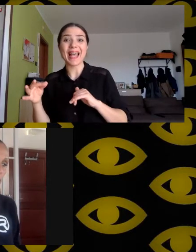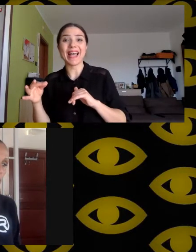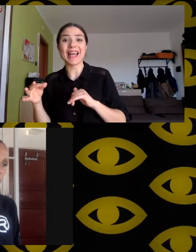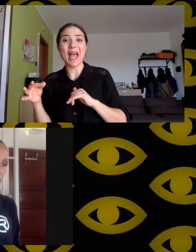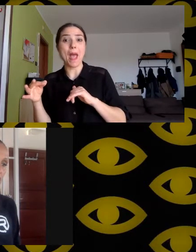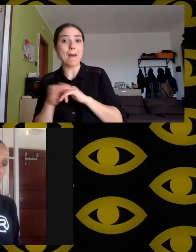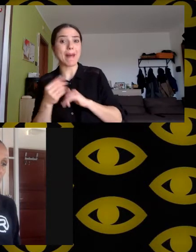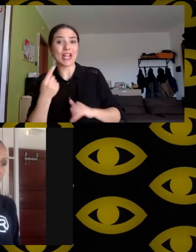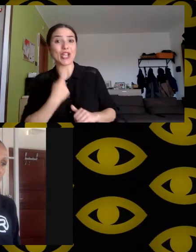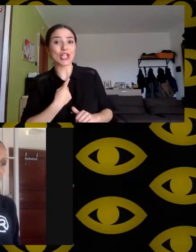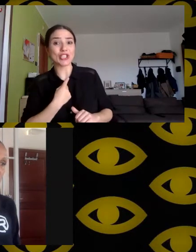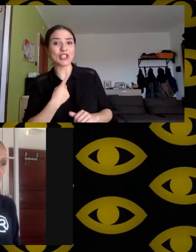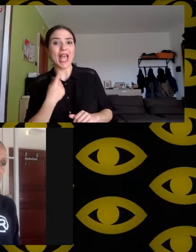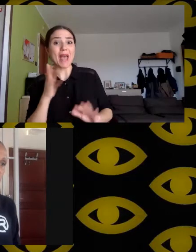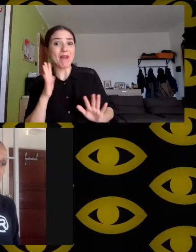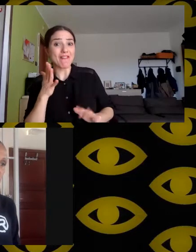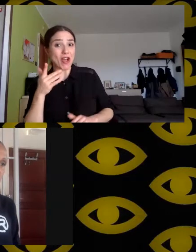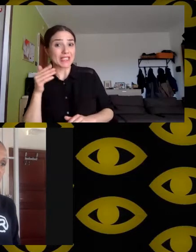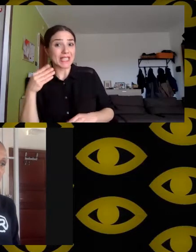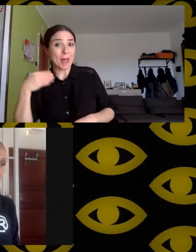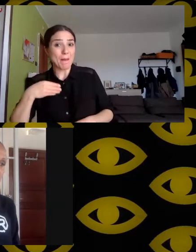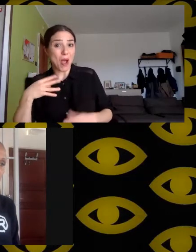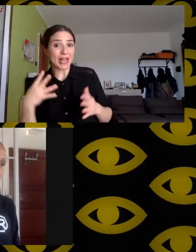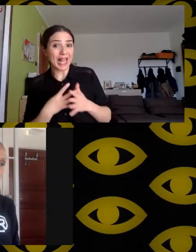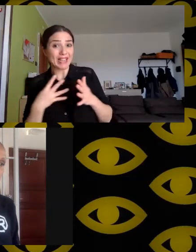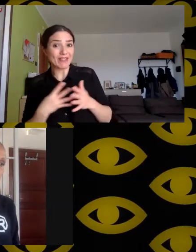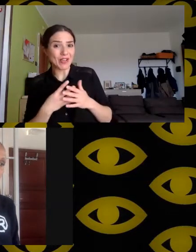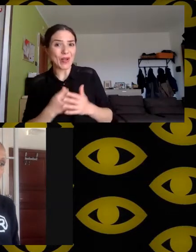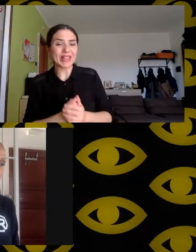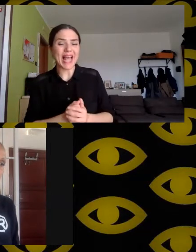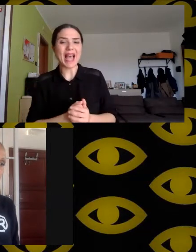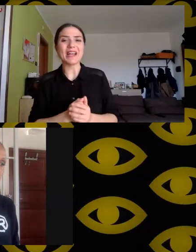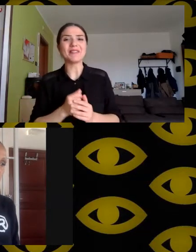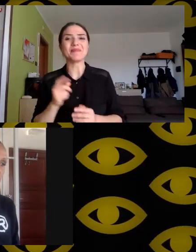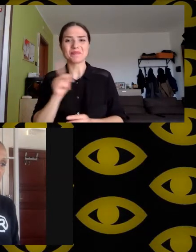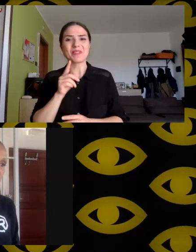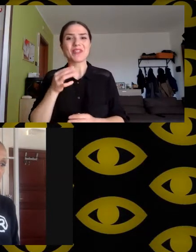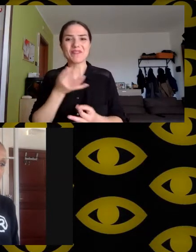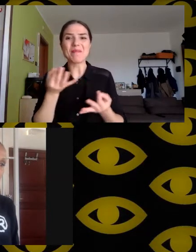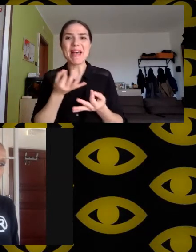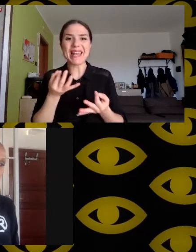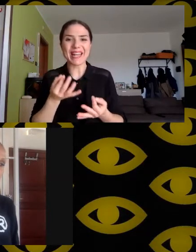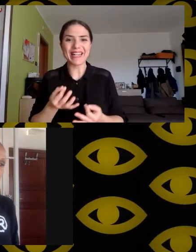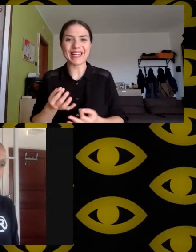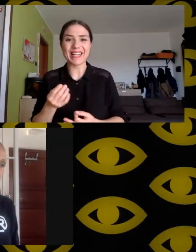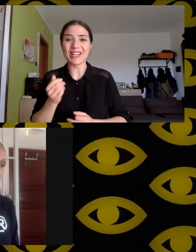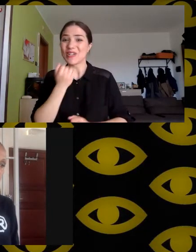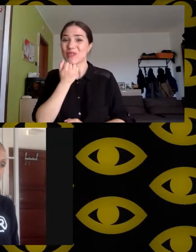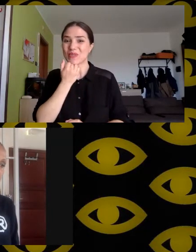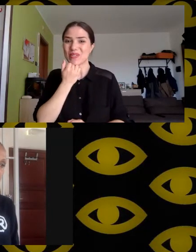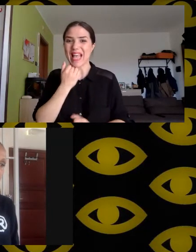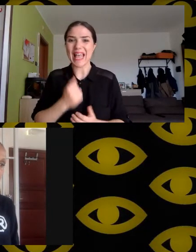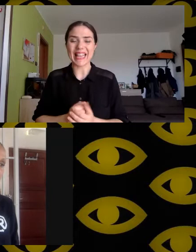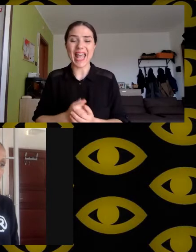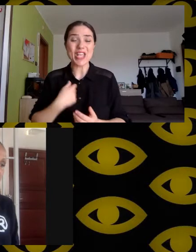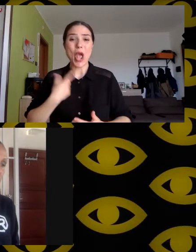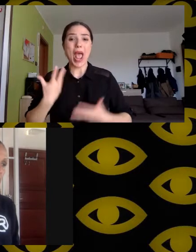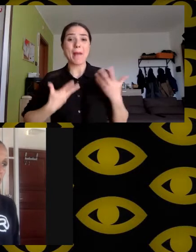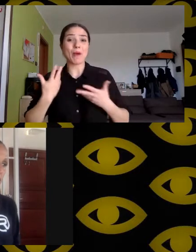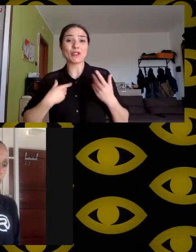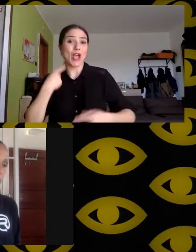manetta e veloce, ma lei ce la fa? Se no ce lo chieda di rallentare un pochino, perché io sono una che va spedita sulle emozioni, non riesco mai a